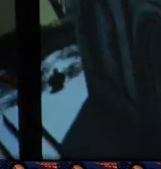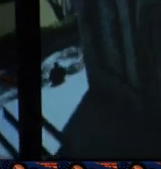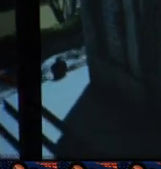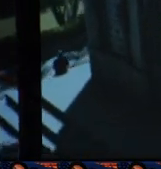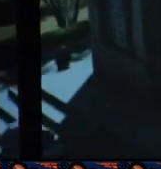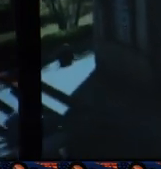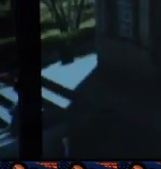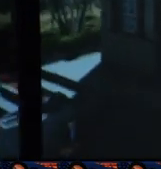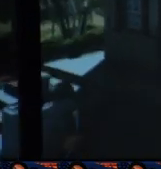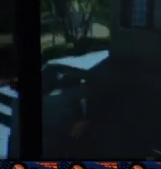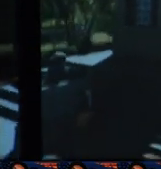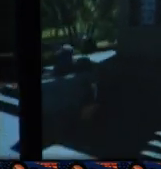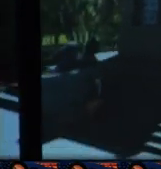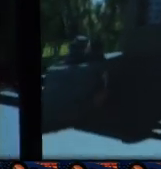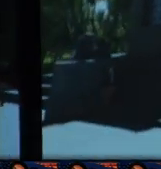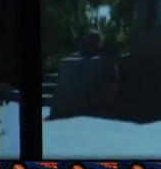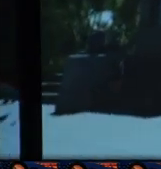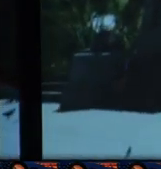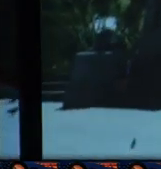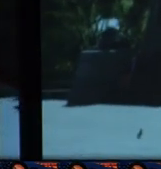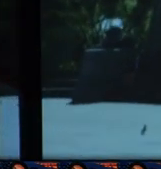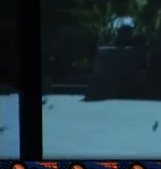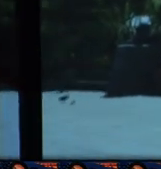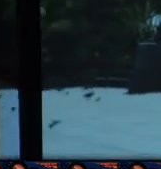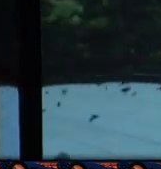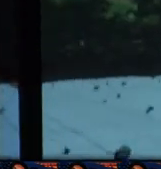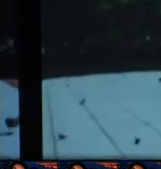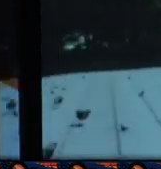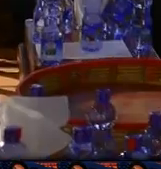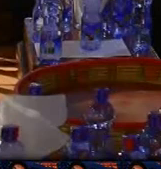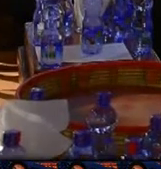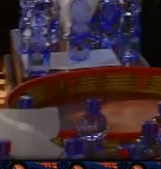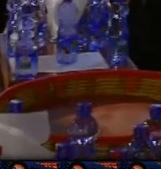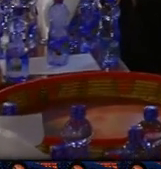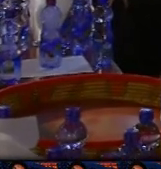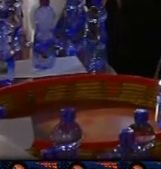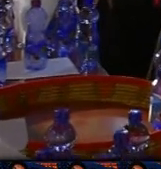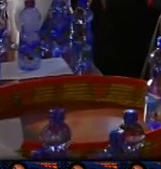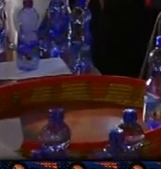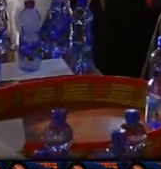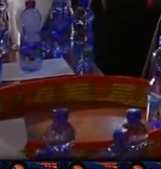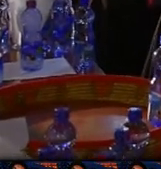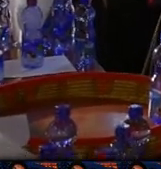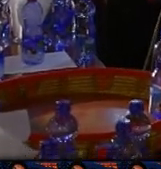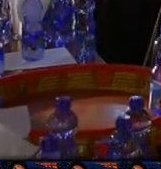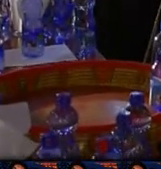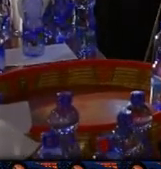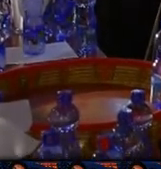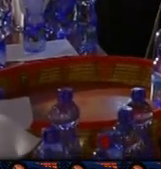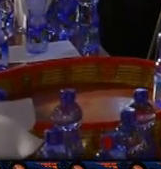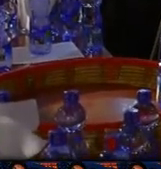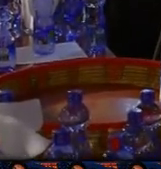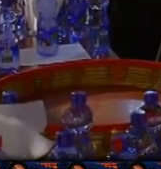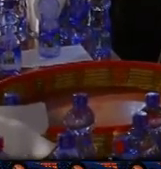ለሀገራችንም በርካታ አስተዋጽኦዎችን የሚያበረክት አንጋፋ ገዳም ነው። በዚሁ በመምህራንና በካህናት ማሰልጠኛ መንፈሳዊ